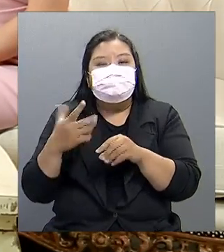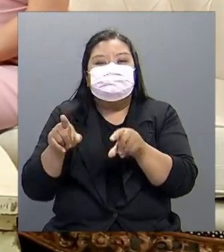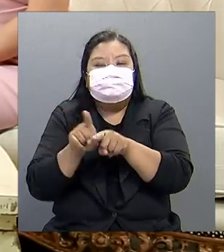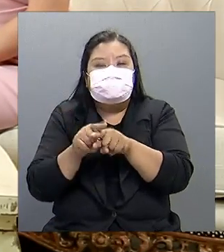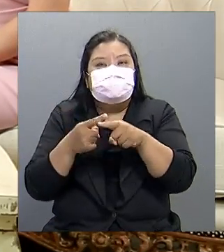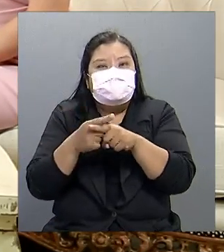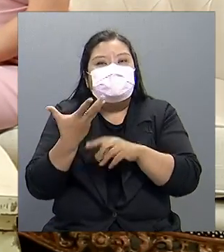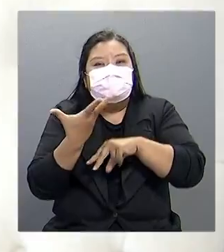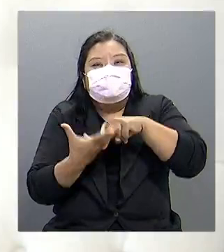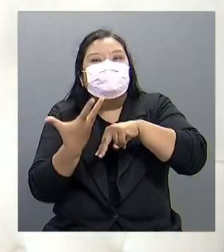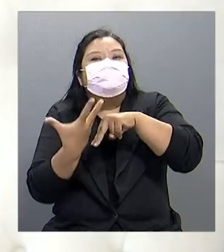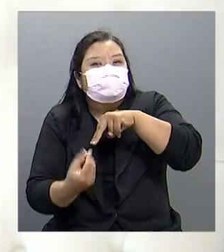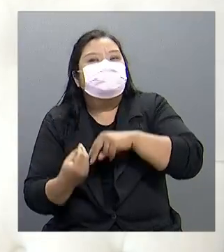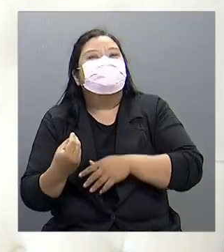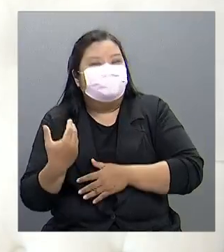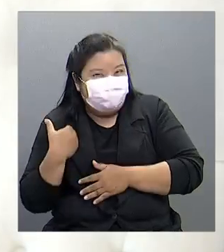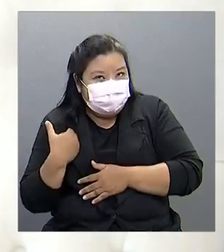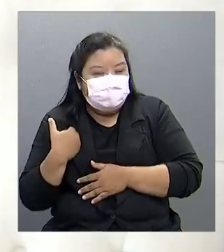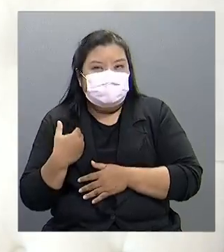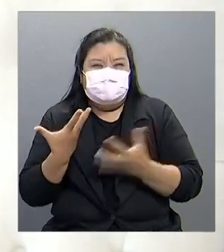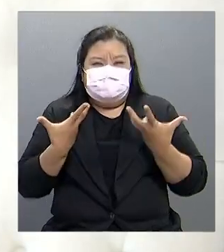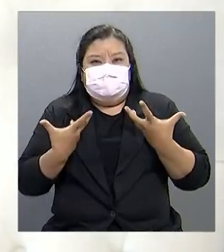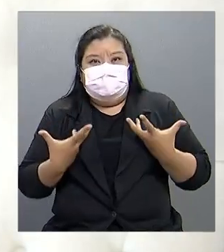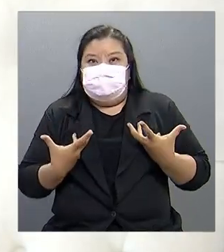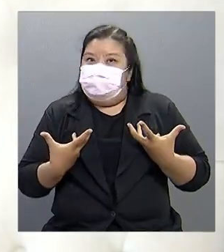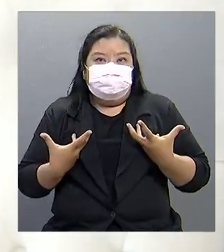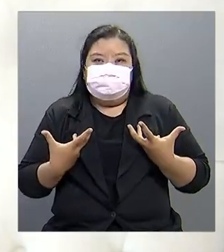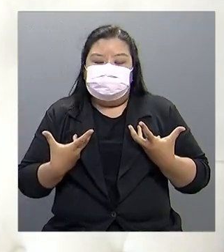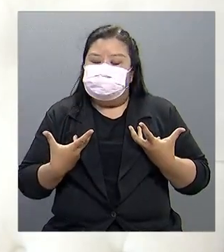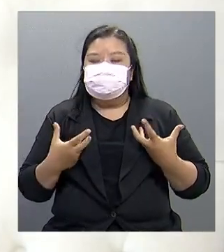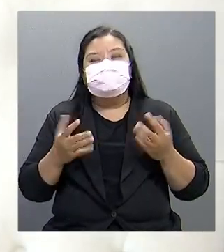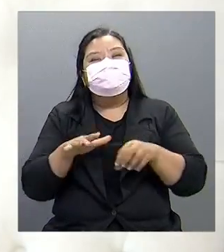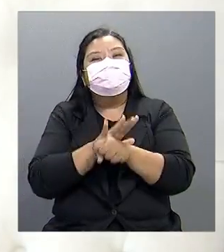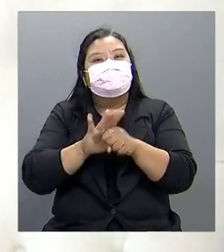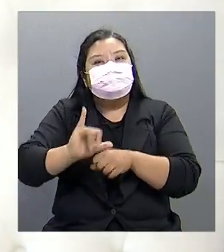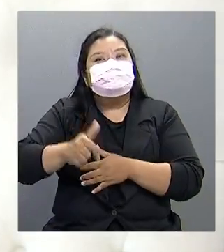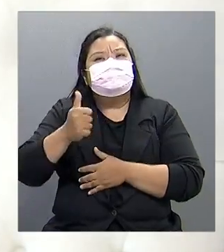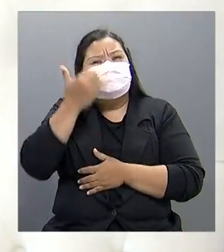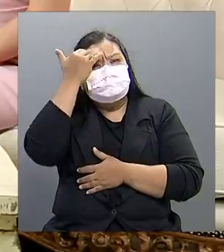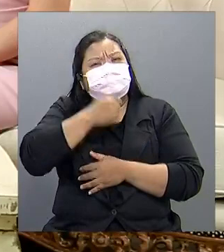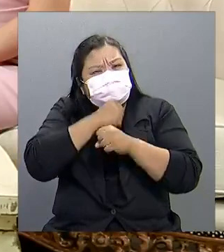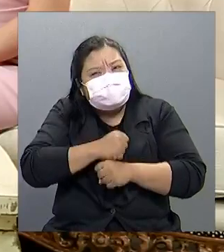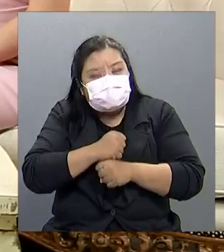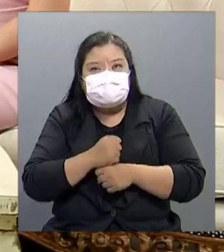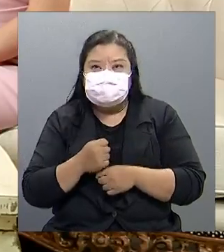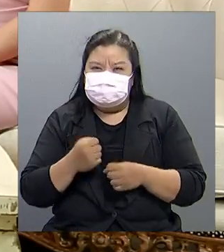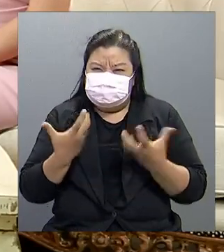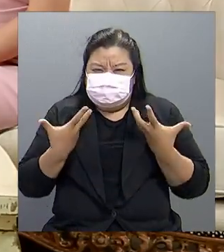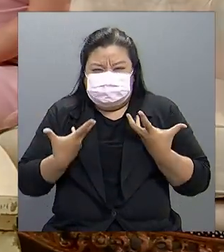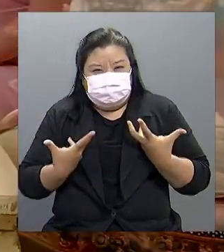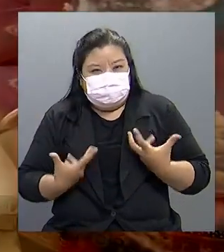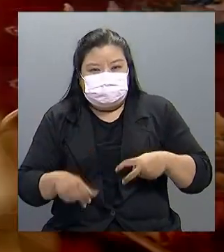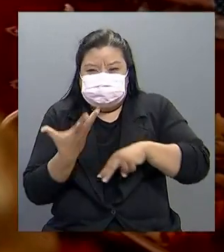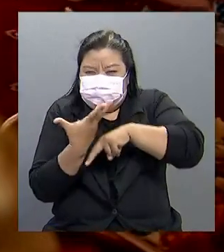ามเนื้อเนี่ยก็จะดีขึ้นเพราะว่าคนสูงอายุนะกล้ามเนื้อเราก็ไม่ค่อยดีอยู่แล้วเราไปนั่งในท่าที่มันอย่างเช่นนั่งพับ